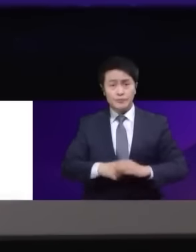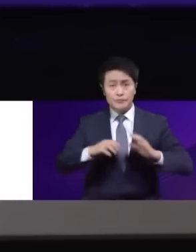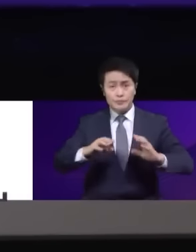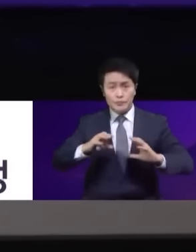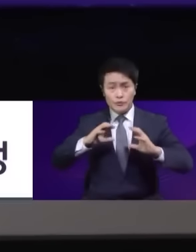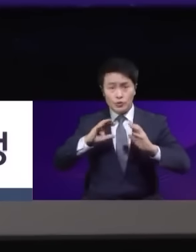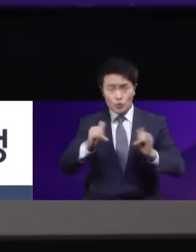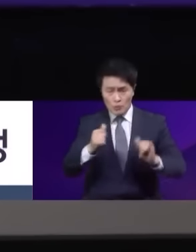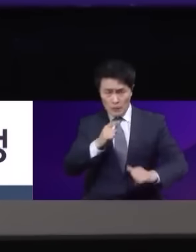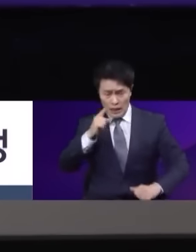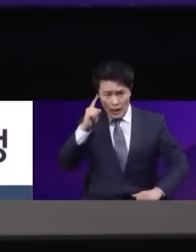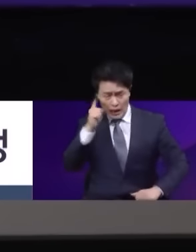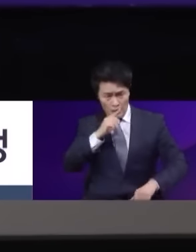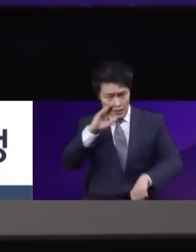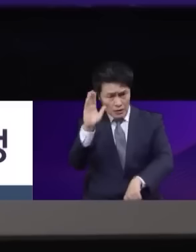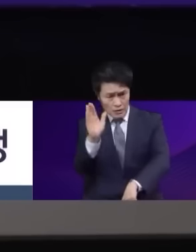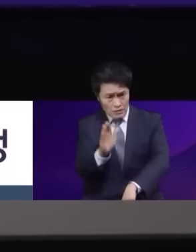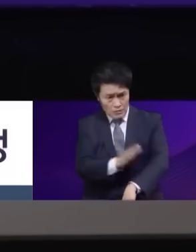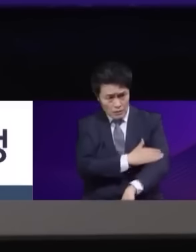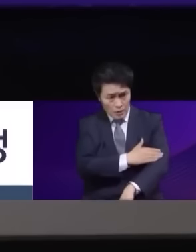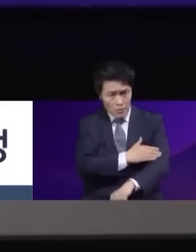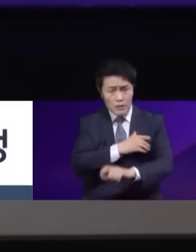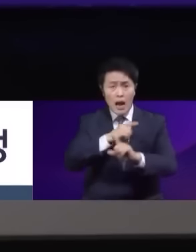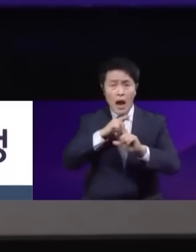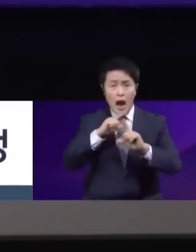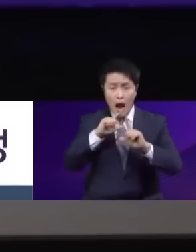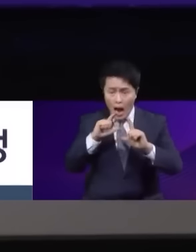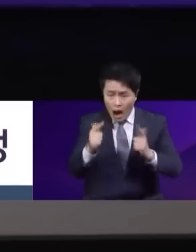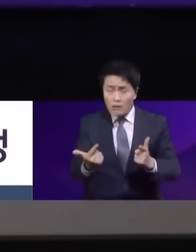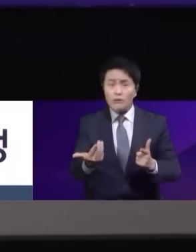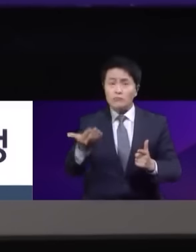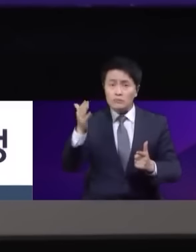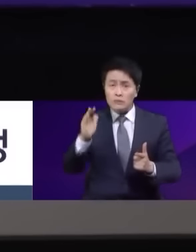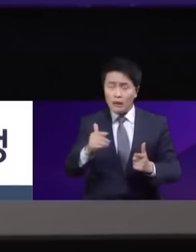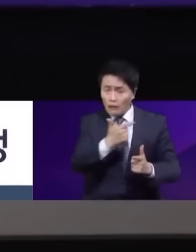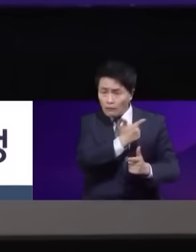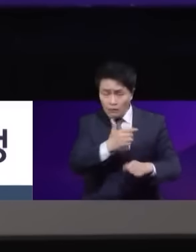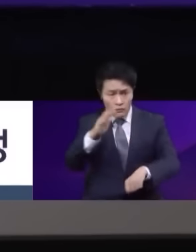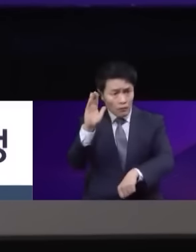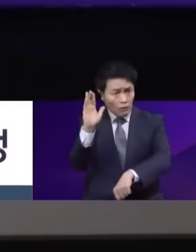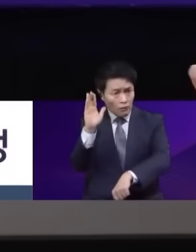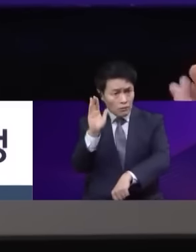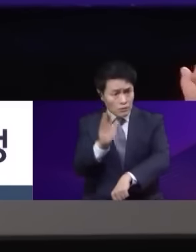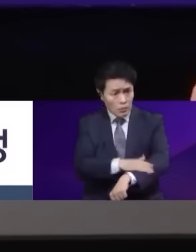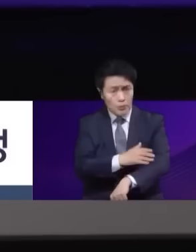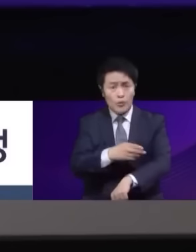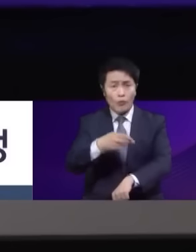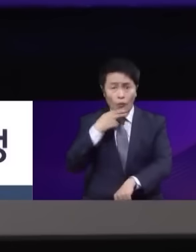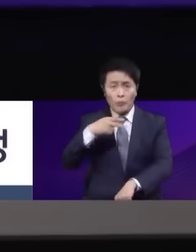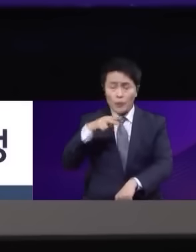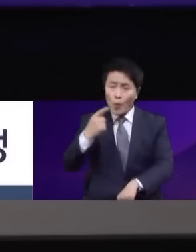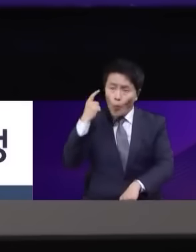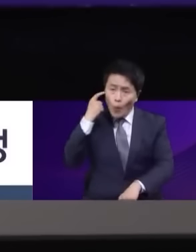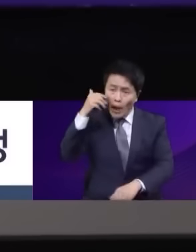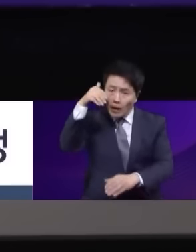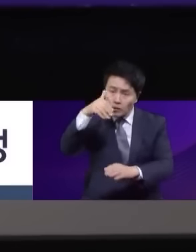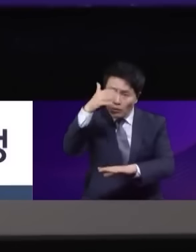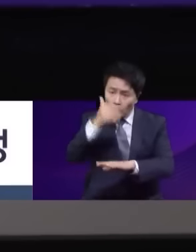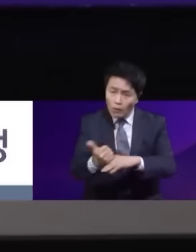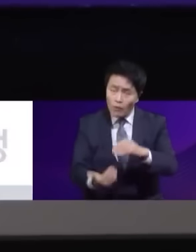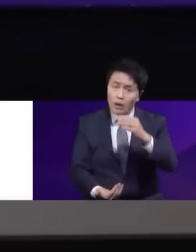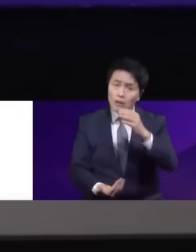본인이 악질적인 잘못을 저지르지 않았는데 큰 잘못을 저지르지 않았는데 왜 이런 선거